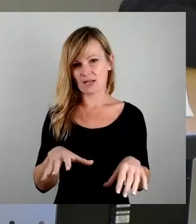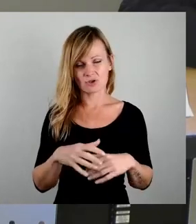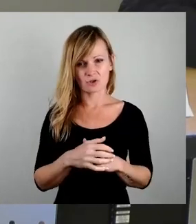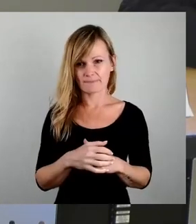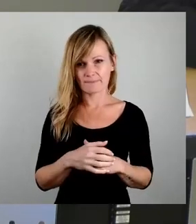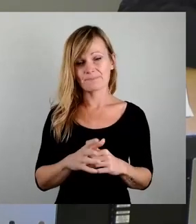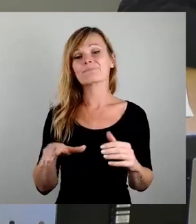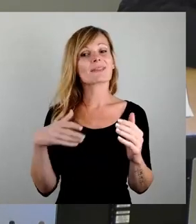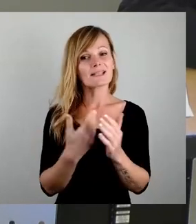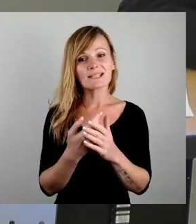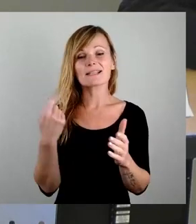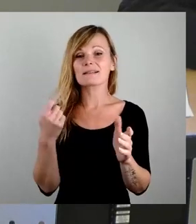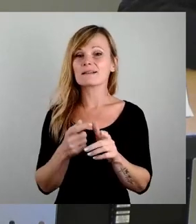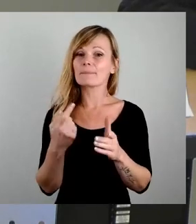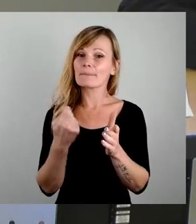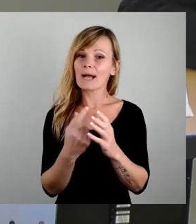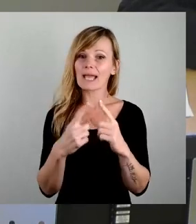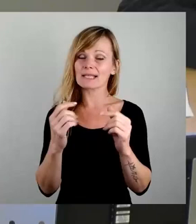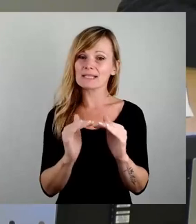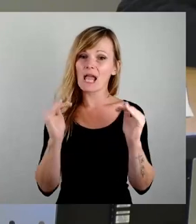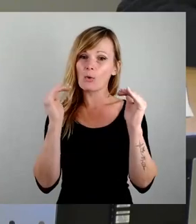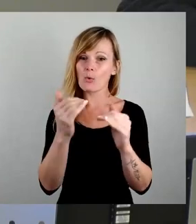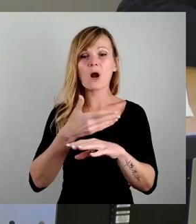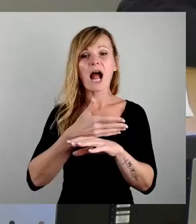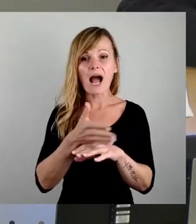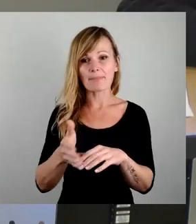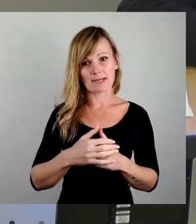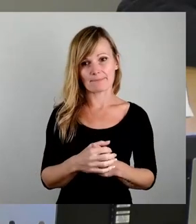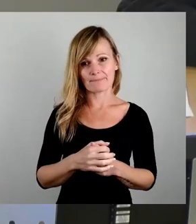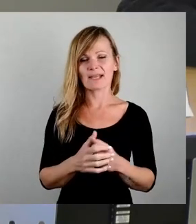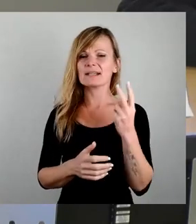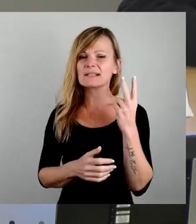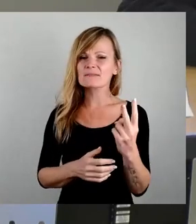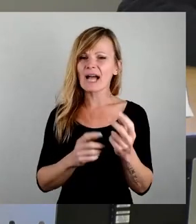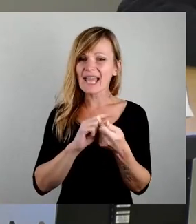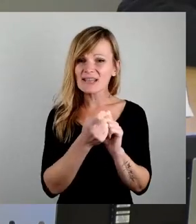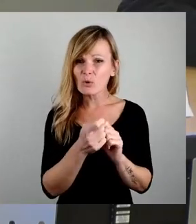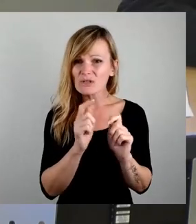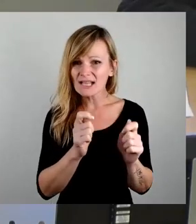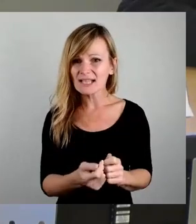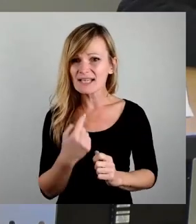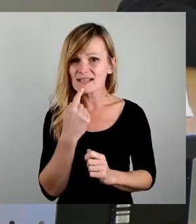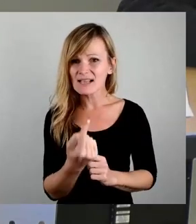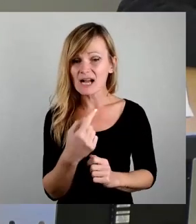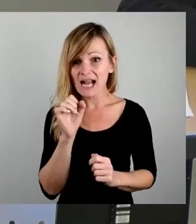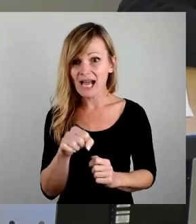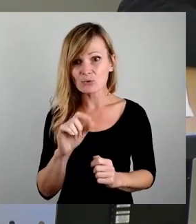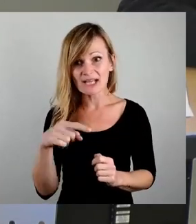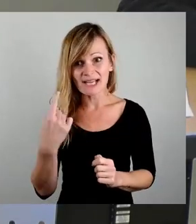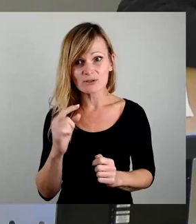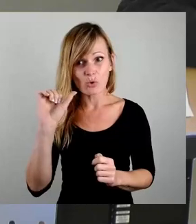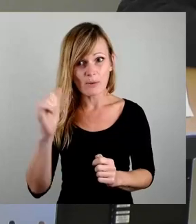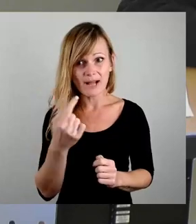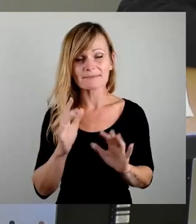Fahrpreiserhöhung abzulehnen. Ich will noch was zu den zwei Änderungsanträgen, kann ich das jetzt noch, sonst muss ich dann nochmal, zu den